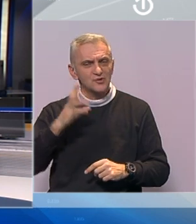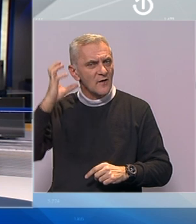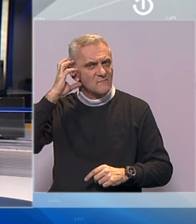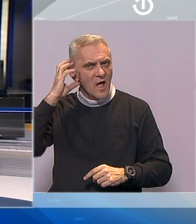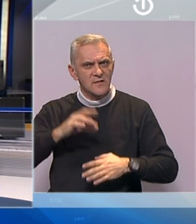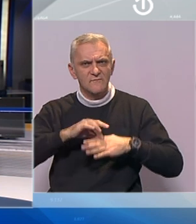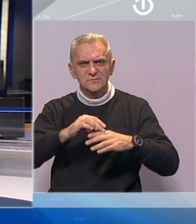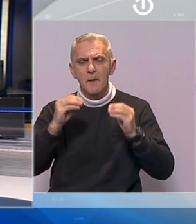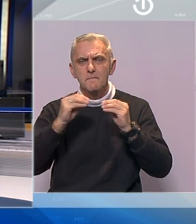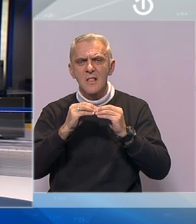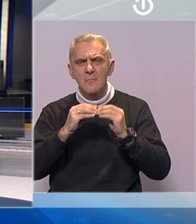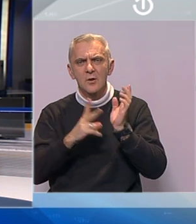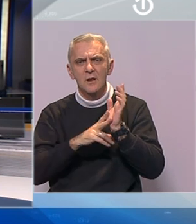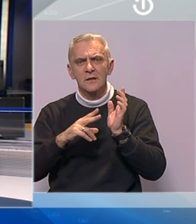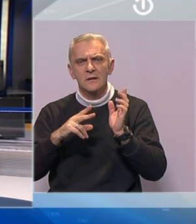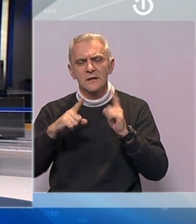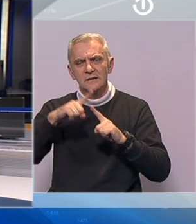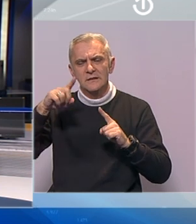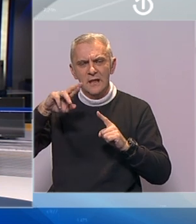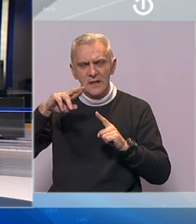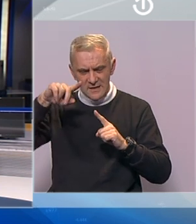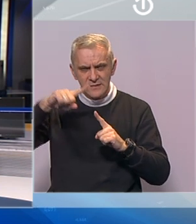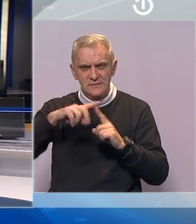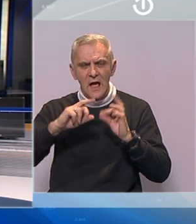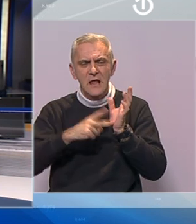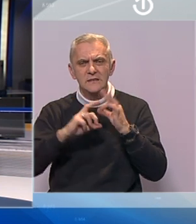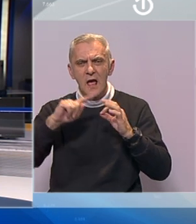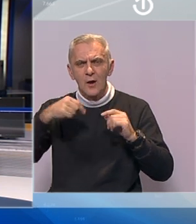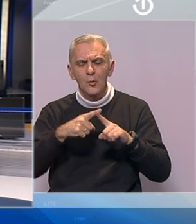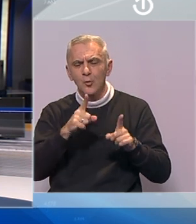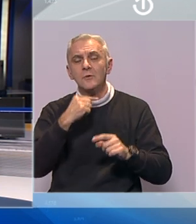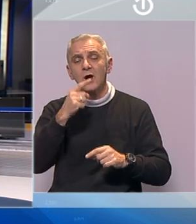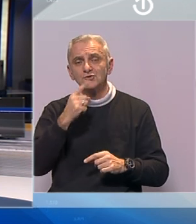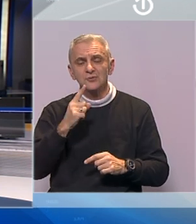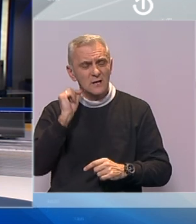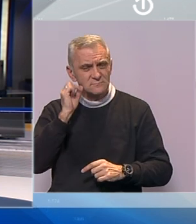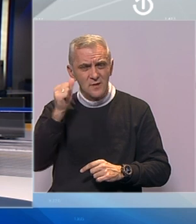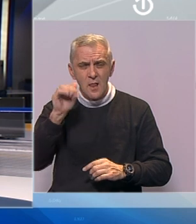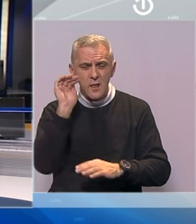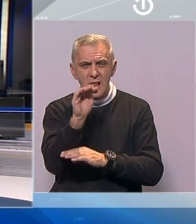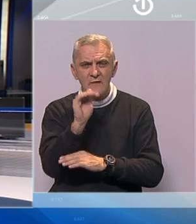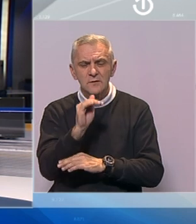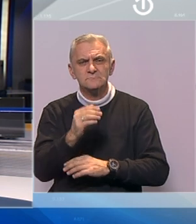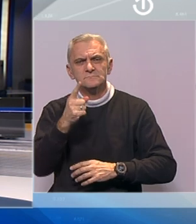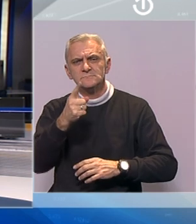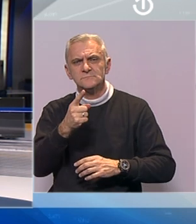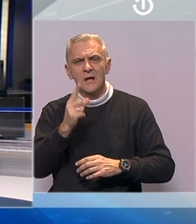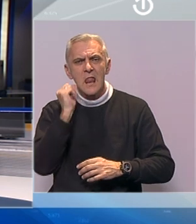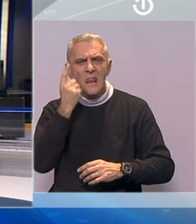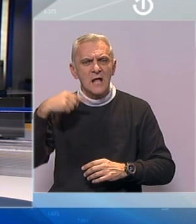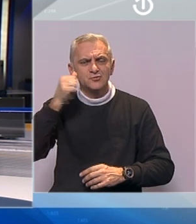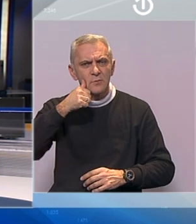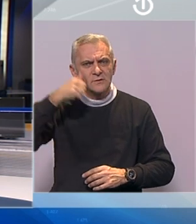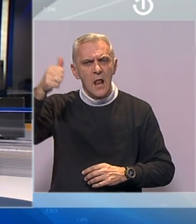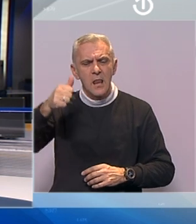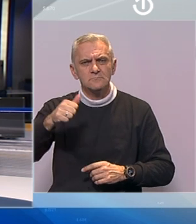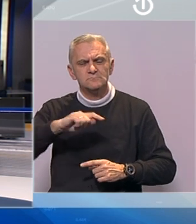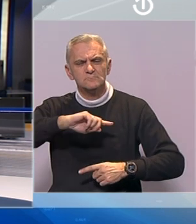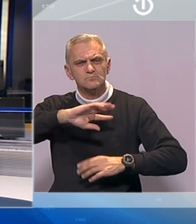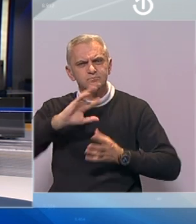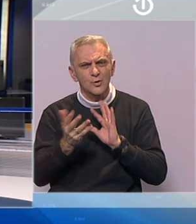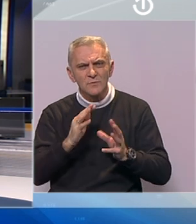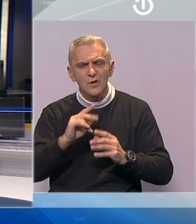predvođena Benjaminom Netanjahuom. Demonstranti su danima najavljivali da će srijedu proglasiti nacionalnim danom poremećaja, te